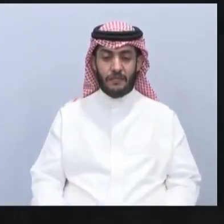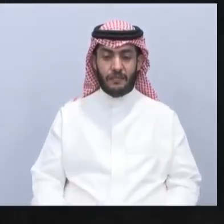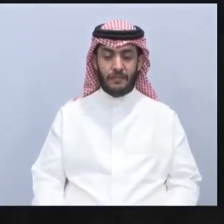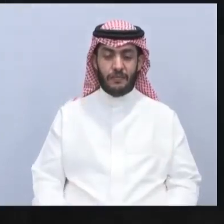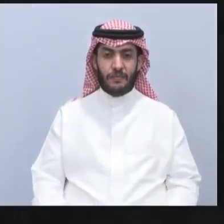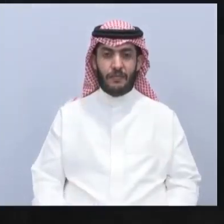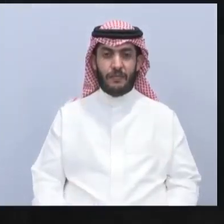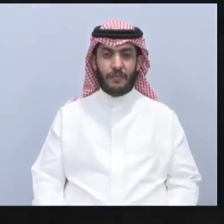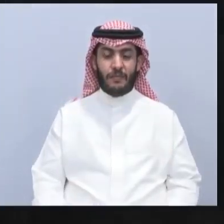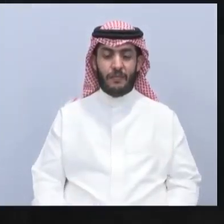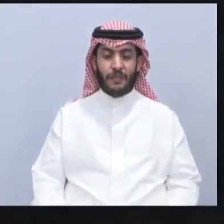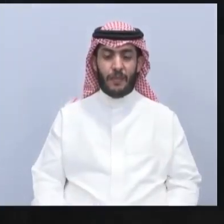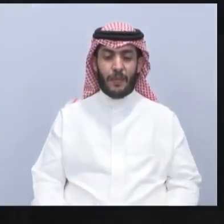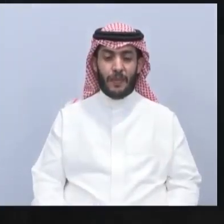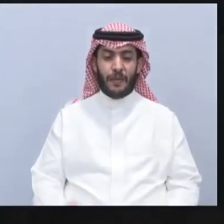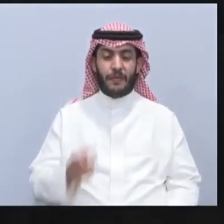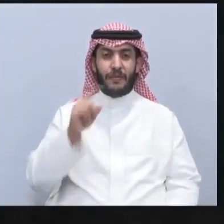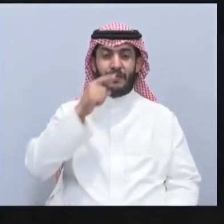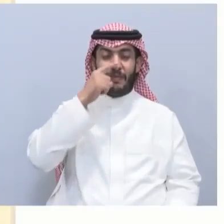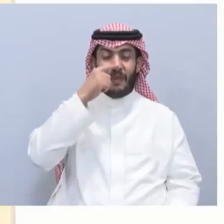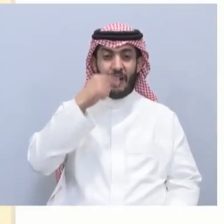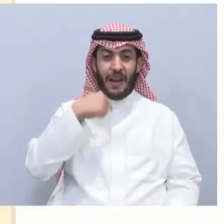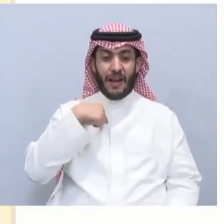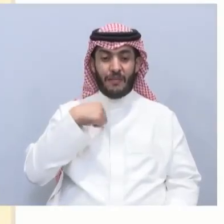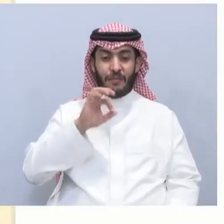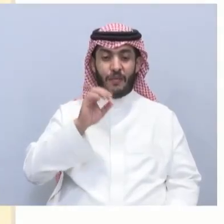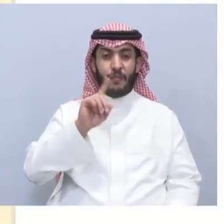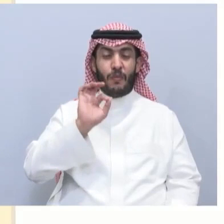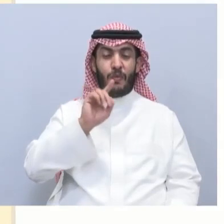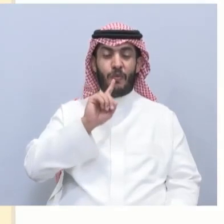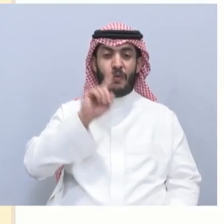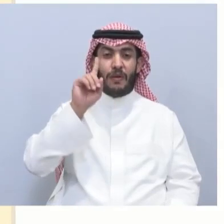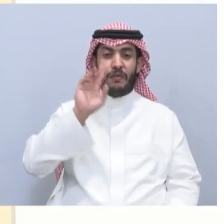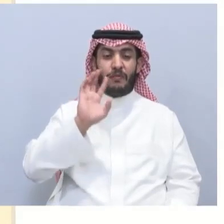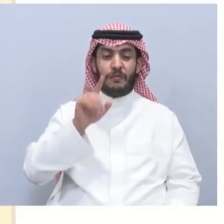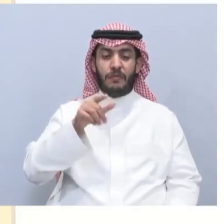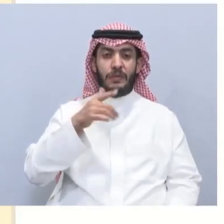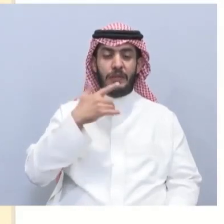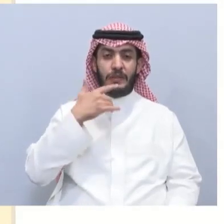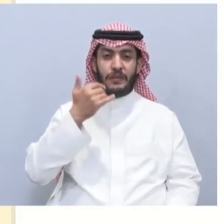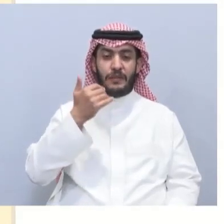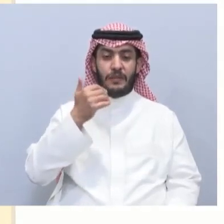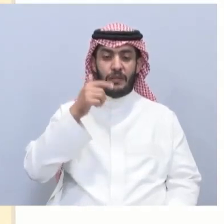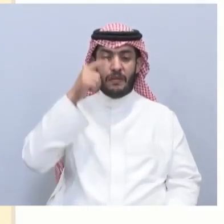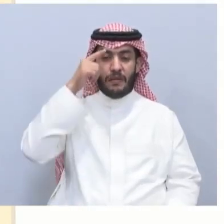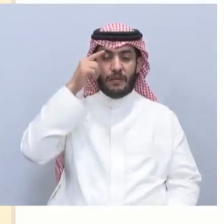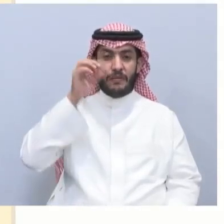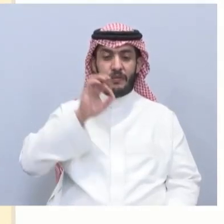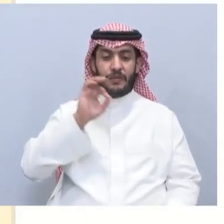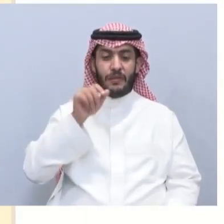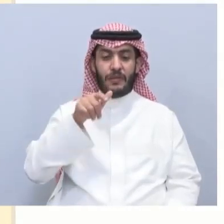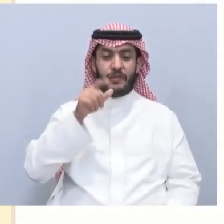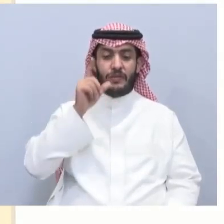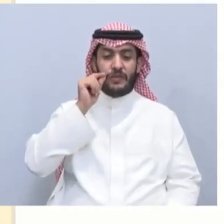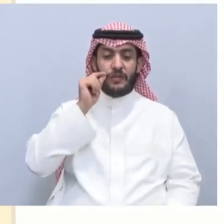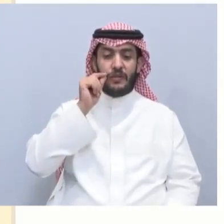فقال والذي نفسي بيده اقسم بالله لا ازيد على هذا فلما ولا ذهب